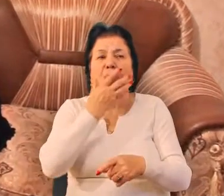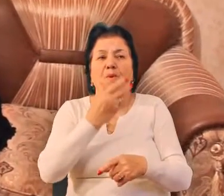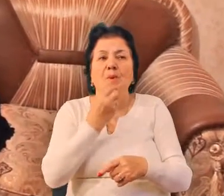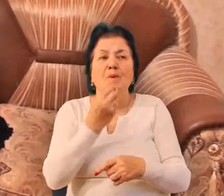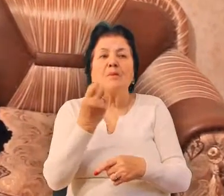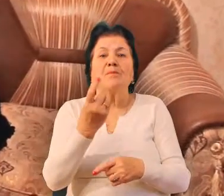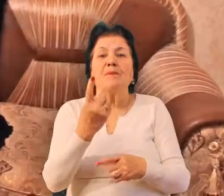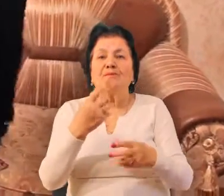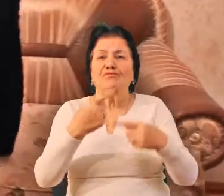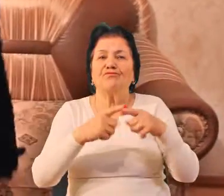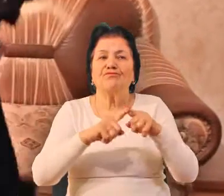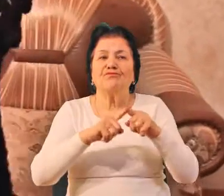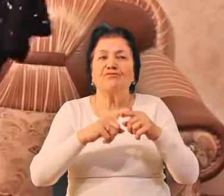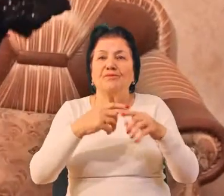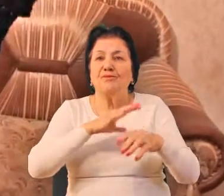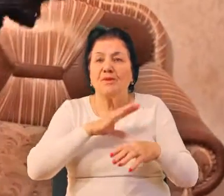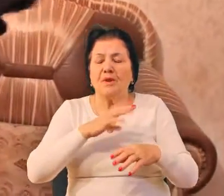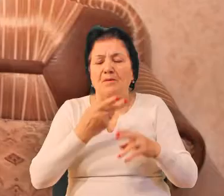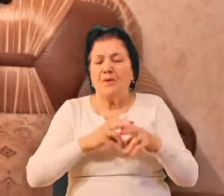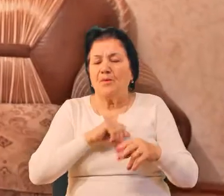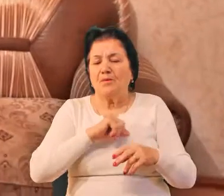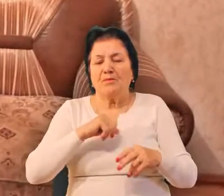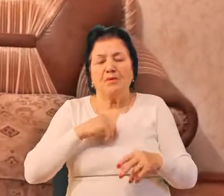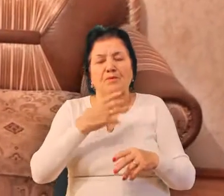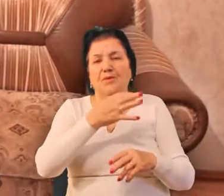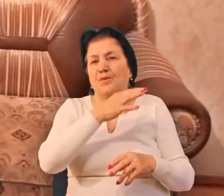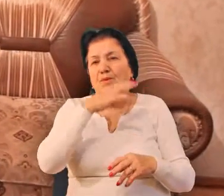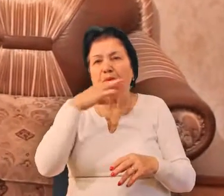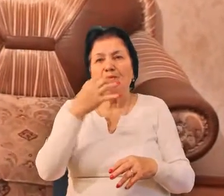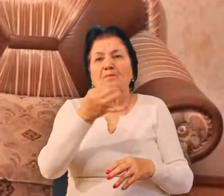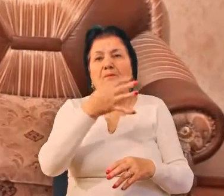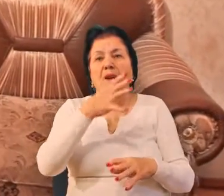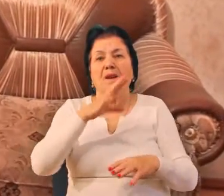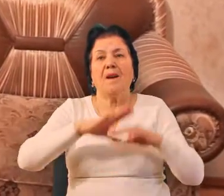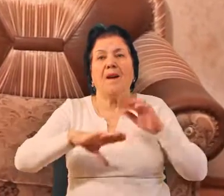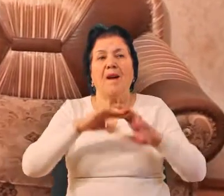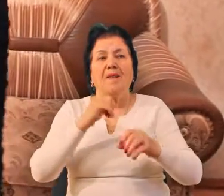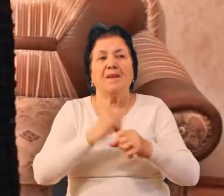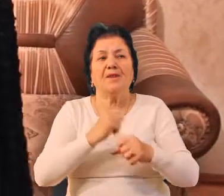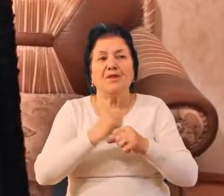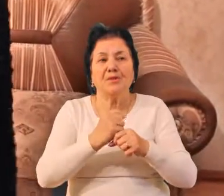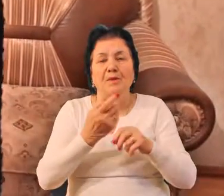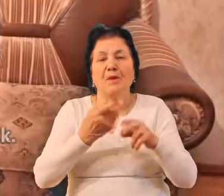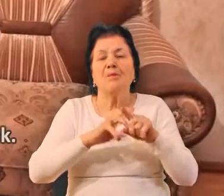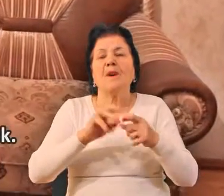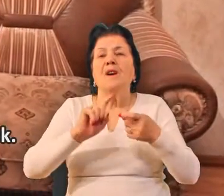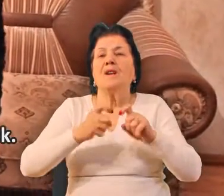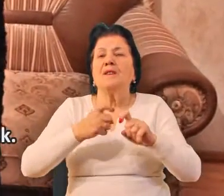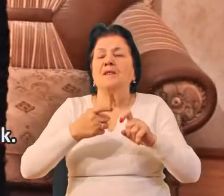Amma ən gözəl, bir dənə don toxumuşam. Özüm bunu çox bəyənirəm, bu əl